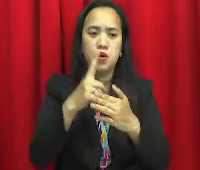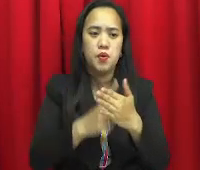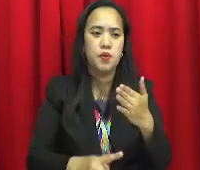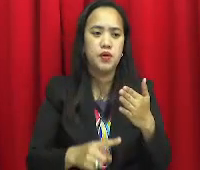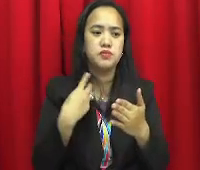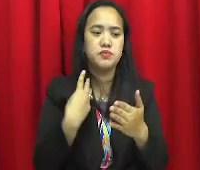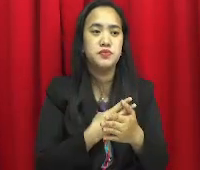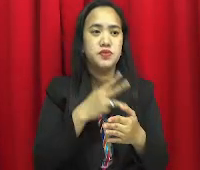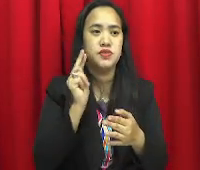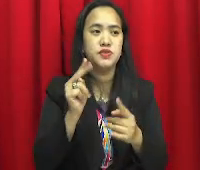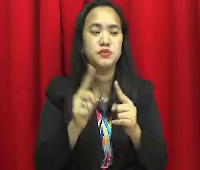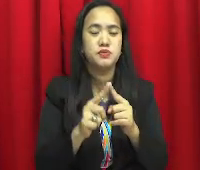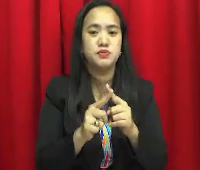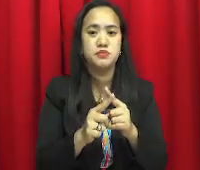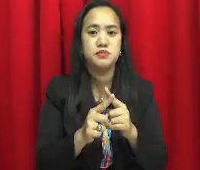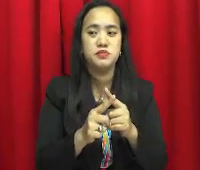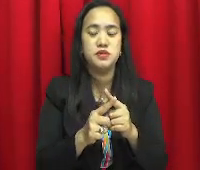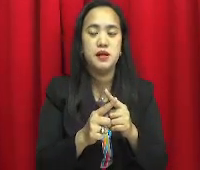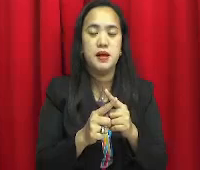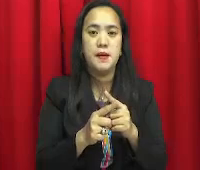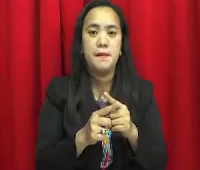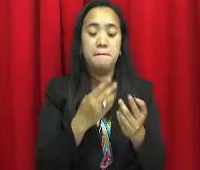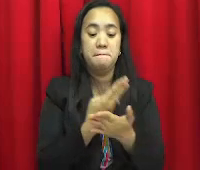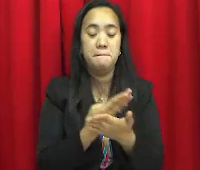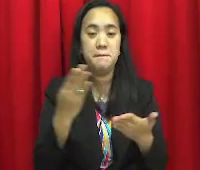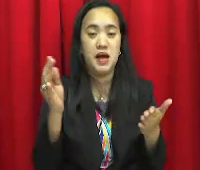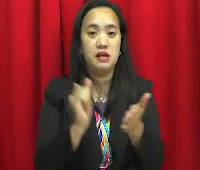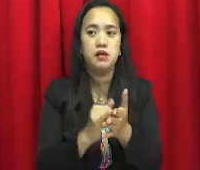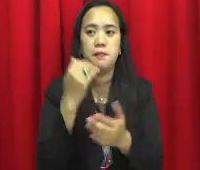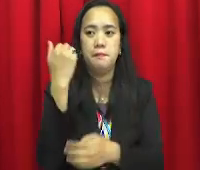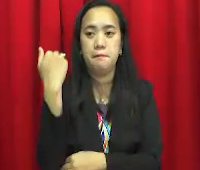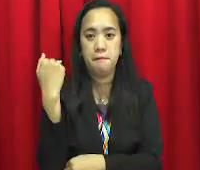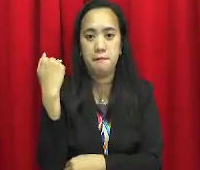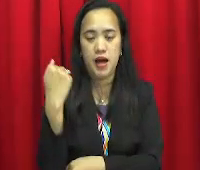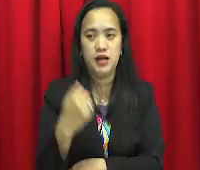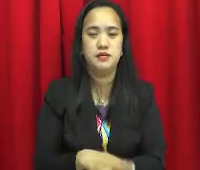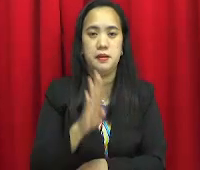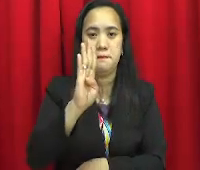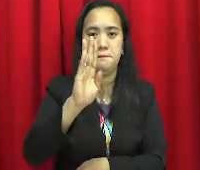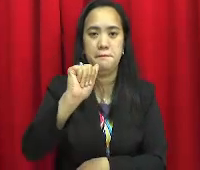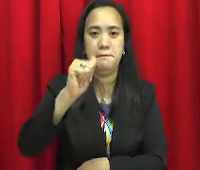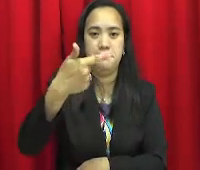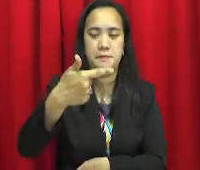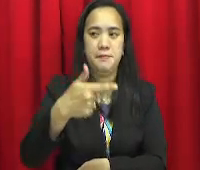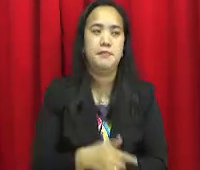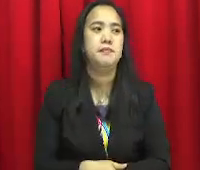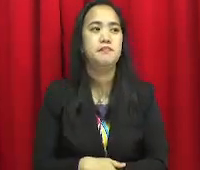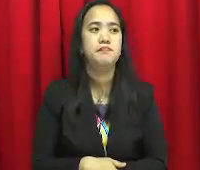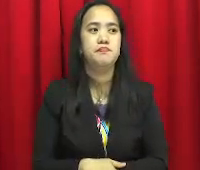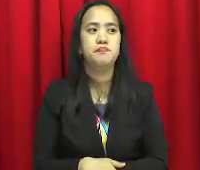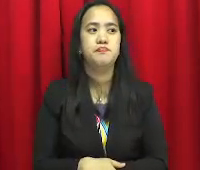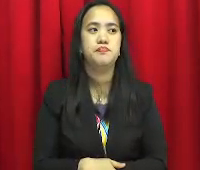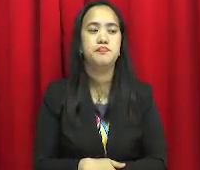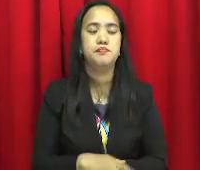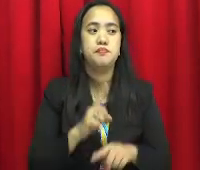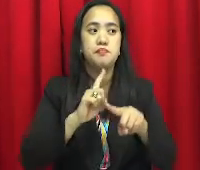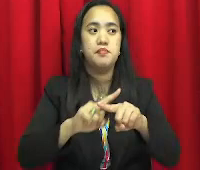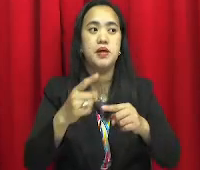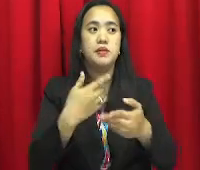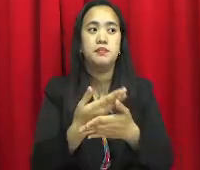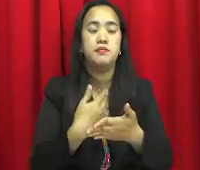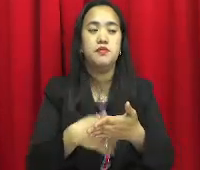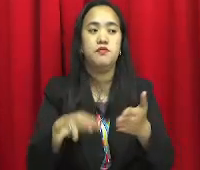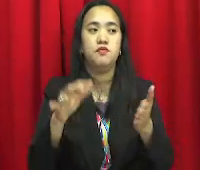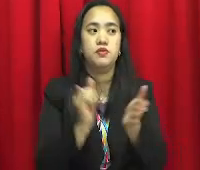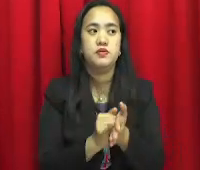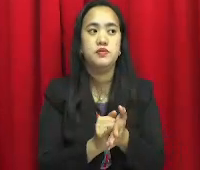ninyo. Yeah, di ba? Okay. So, salamat sa mga. Just go ahead, go ahead. Maganda po itong punto na ito eh. Pero bago ka magpatuloy, maganda yung sinabi dito